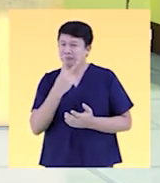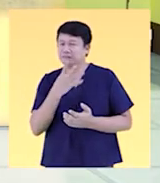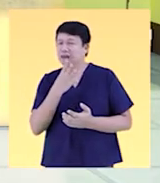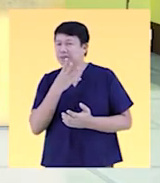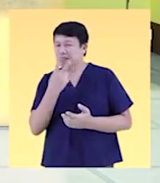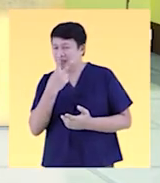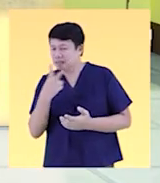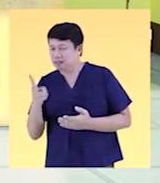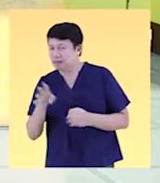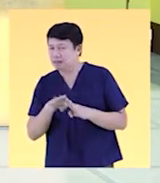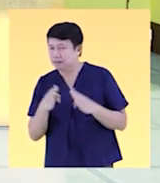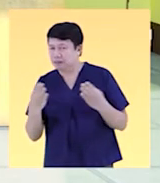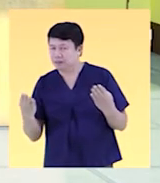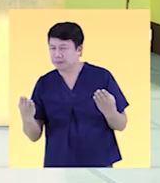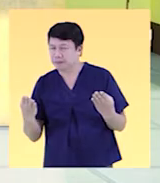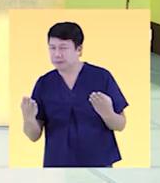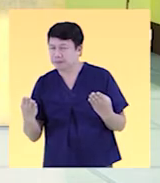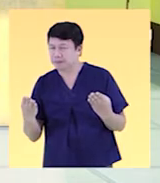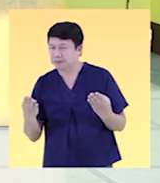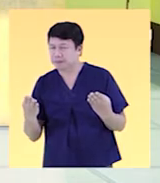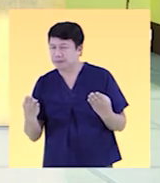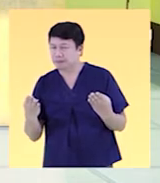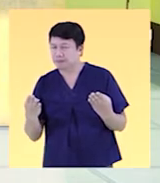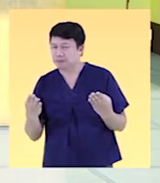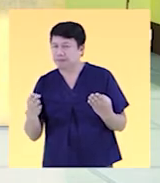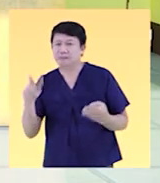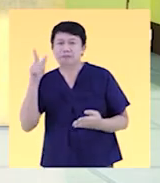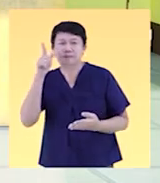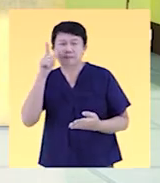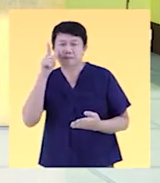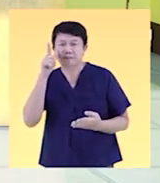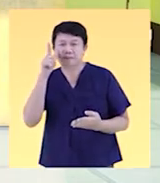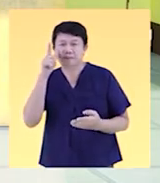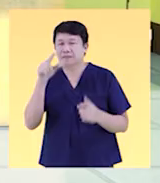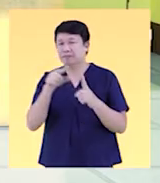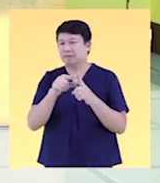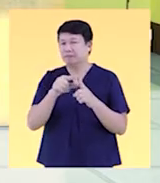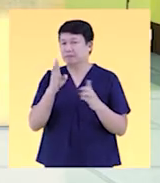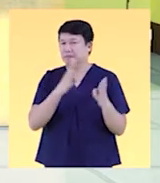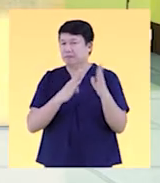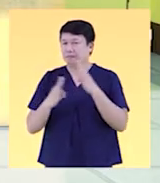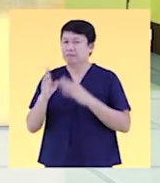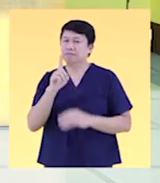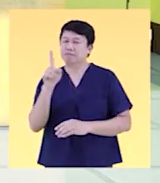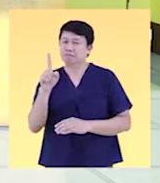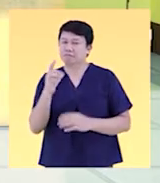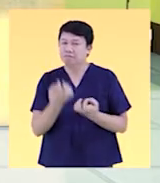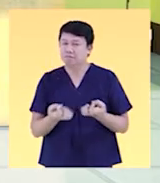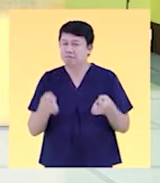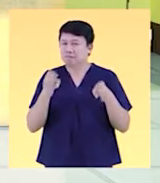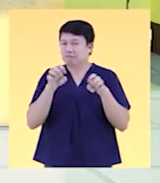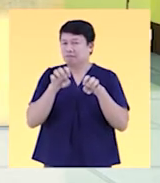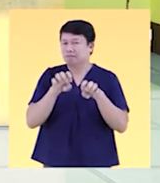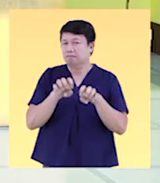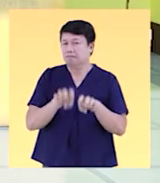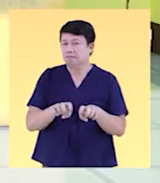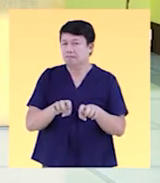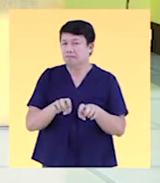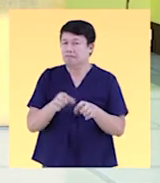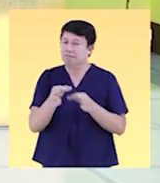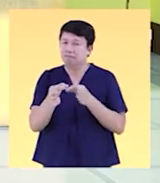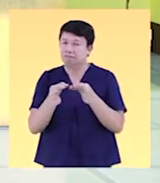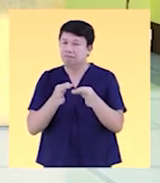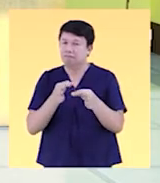Inay ko nga na. So, base sa aklat mo, Lino, ang word problem ay isang sitwasyon